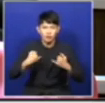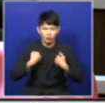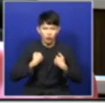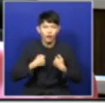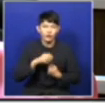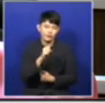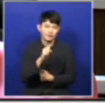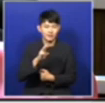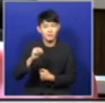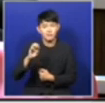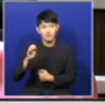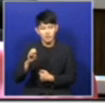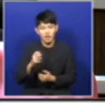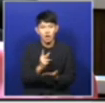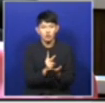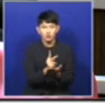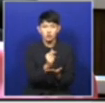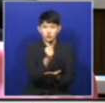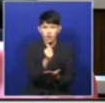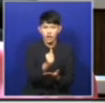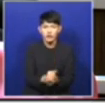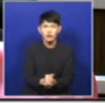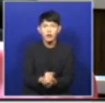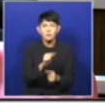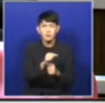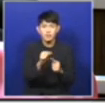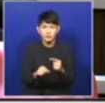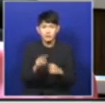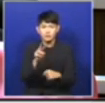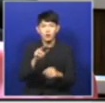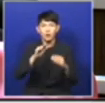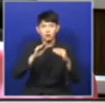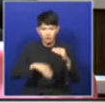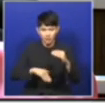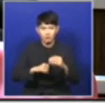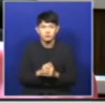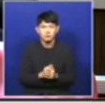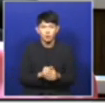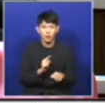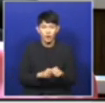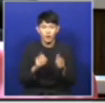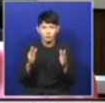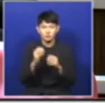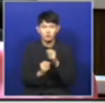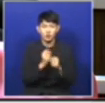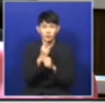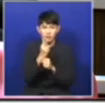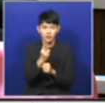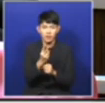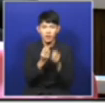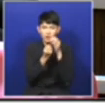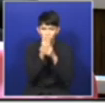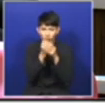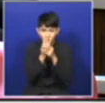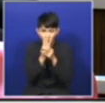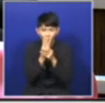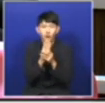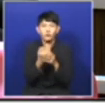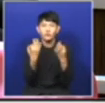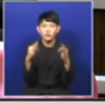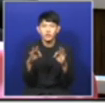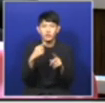ในอัตราร้อยละไม่เกิน 2% เป็นระยะเวลา2ปีปลอดดอกเบี้ย6เดือนแรกด้วยซ้ำ